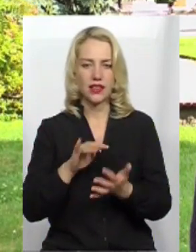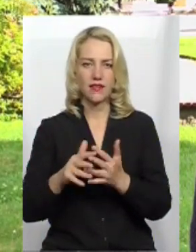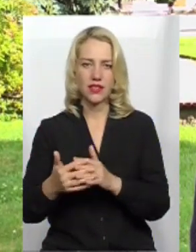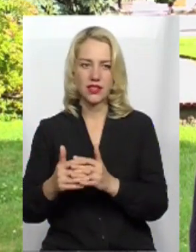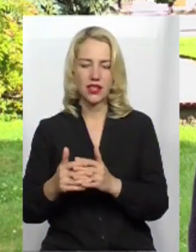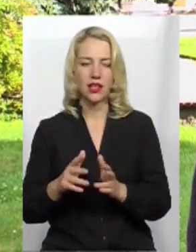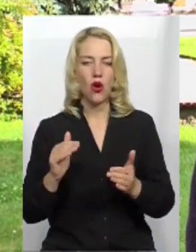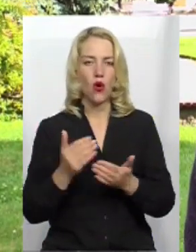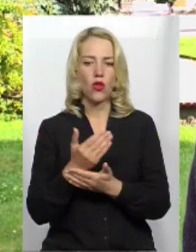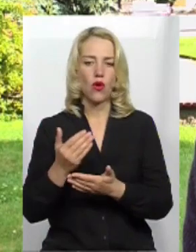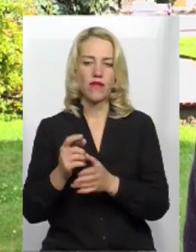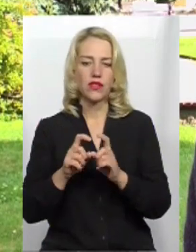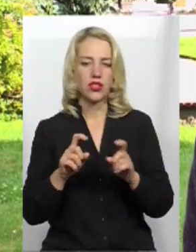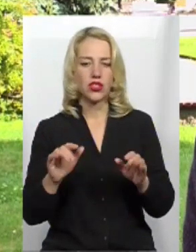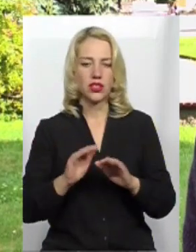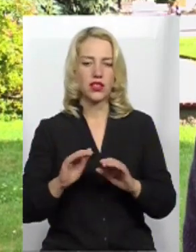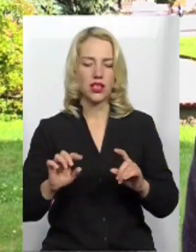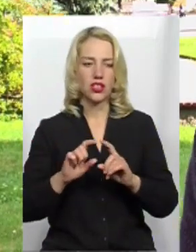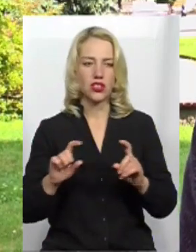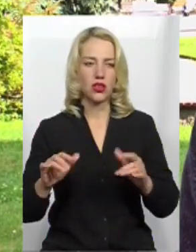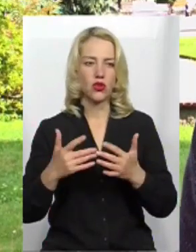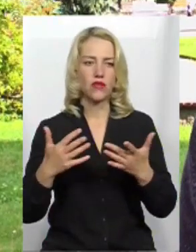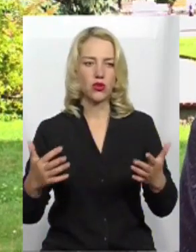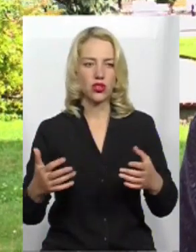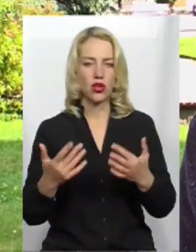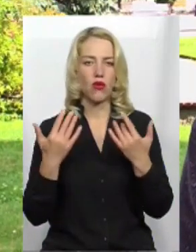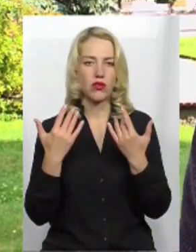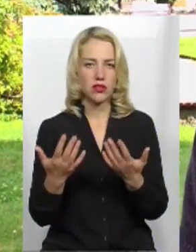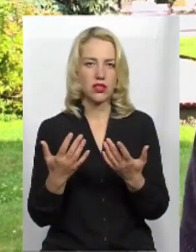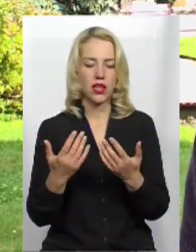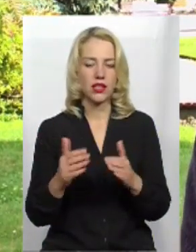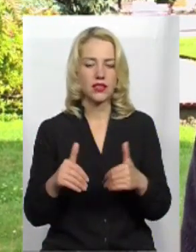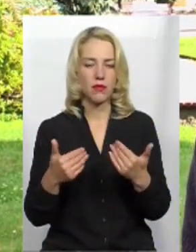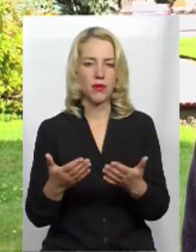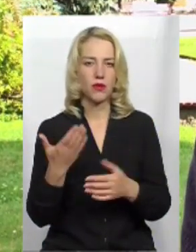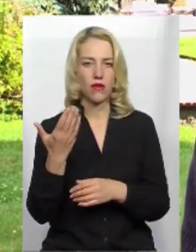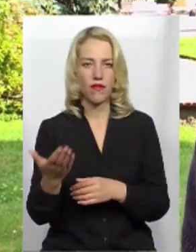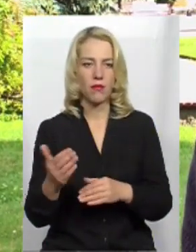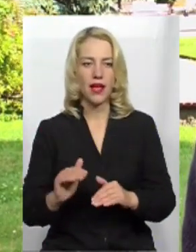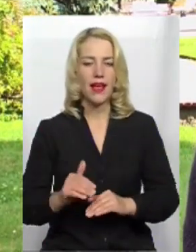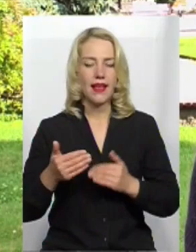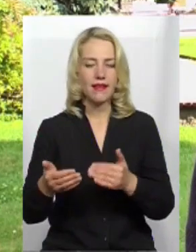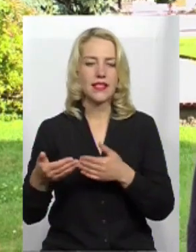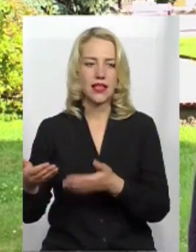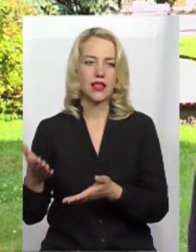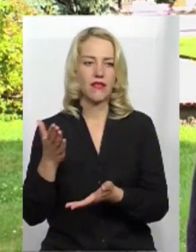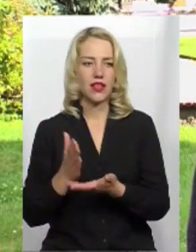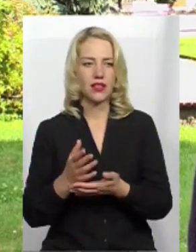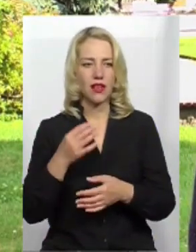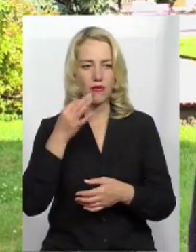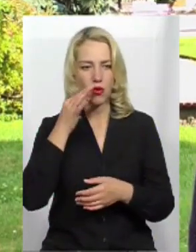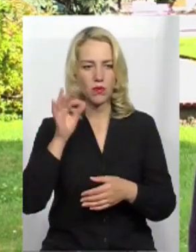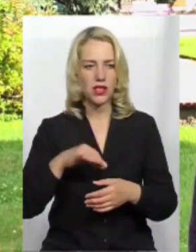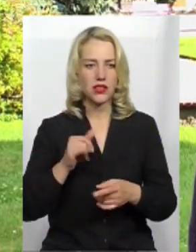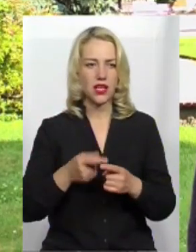містечок, оновлення шкіл, дитячих садочків, лікарень тощо. Оскільки запропоновані вами ініціативи перебувають в компетенції уряду